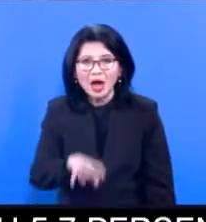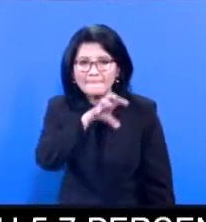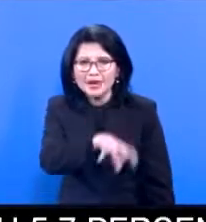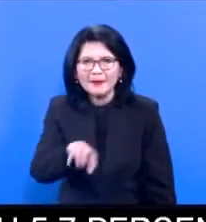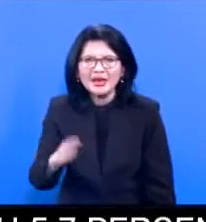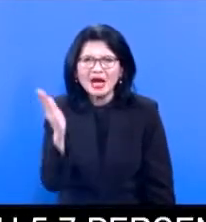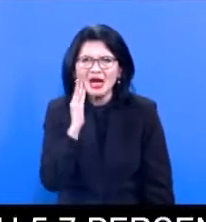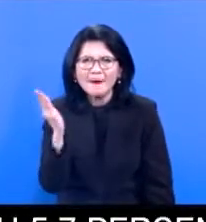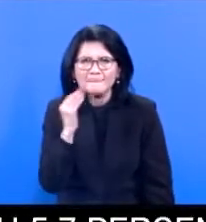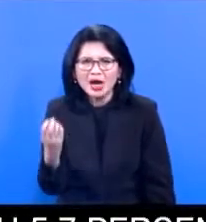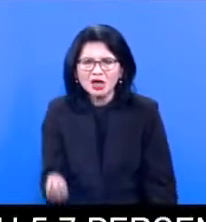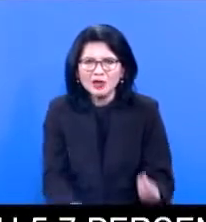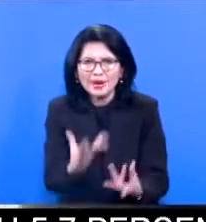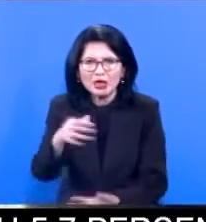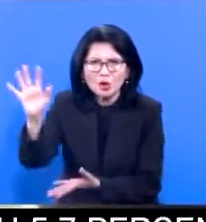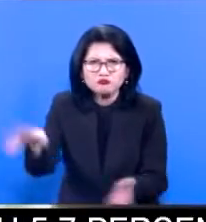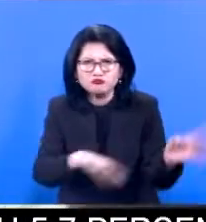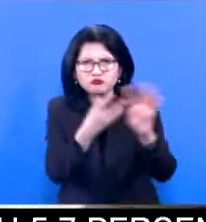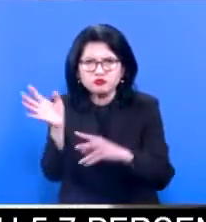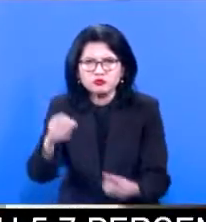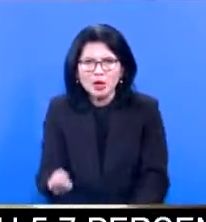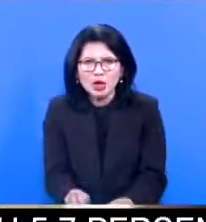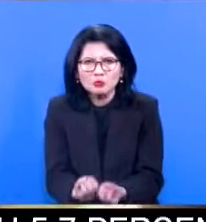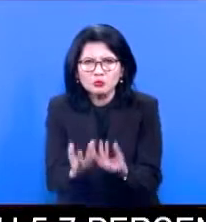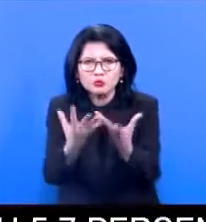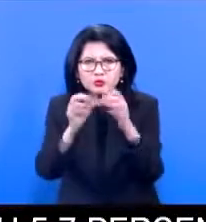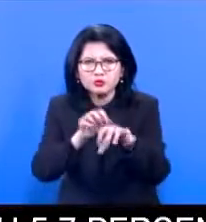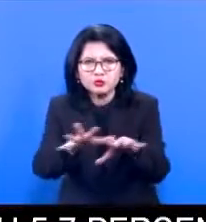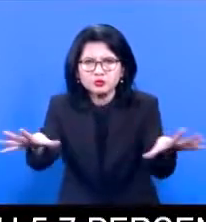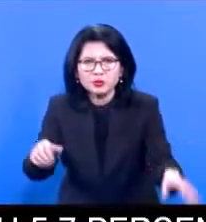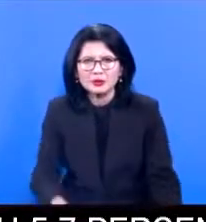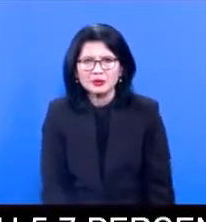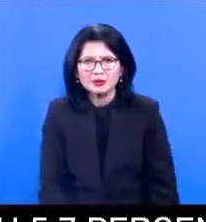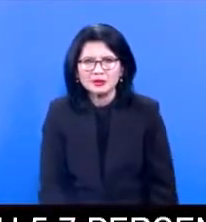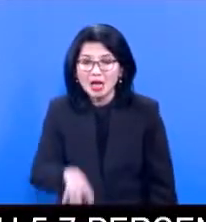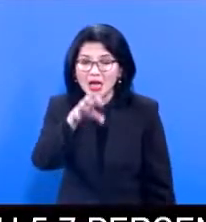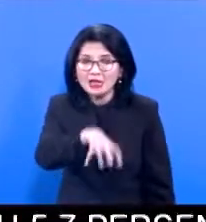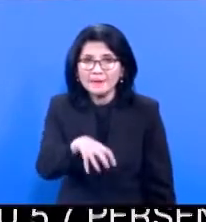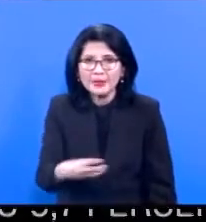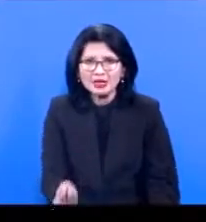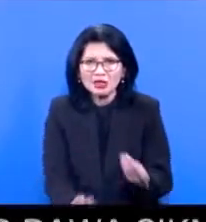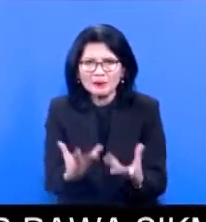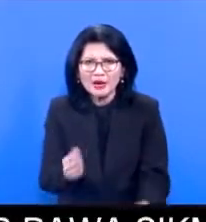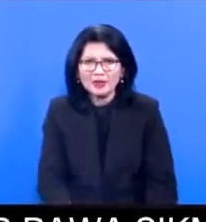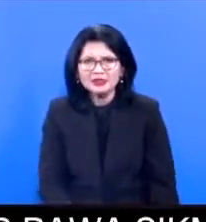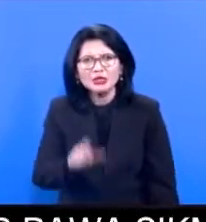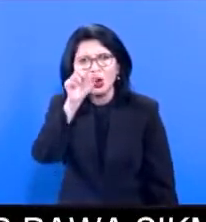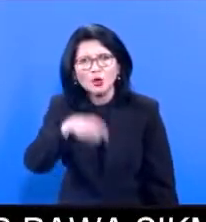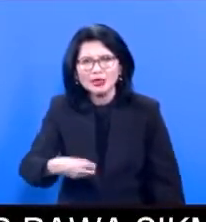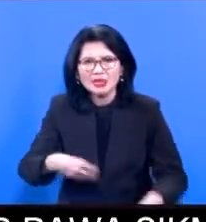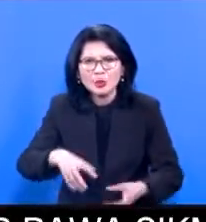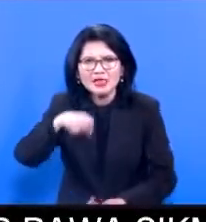mudah terbakar ditambah hembusan angin membuat api cepat merambat. Lapak yang terbakar didominasi pedagang kelontong dan